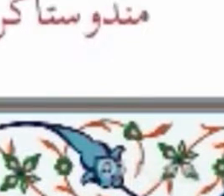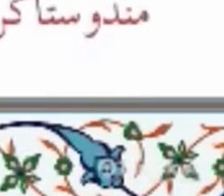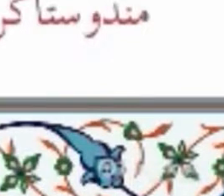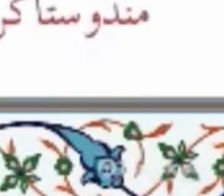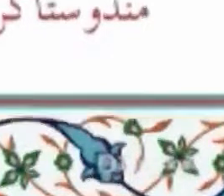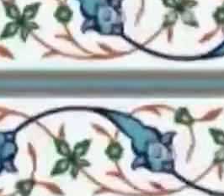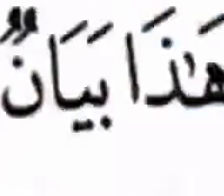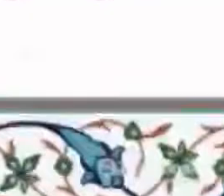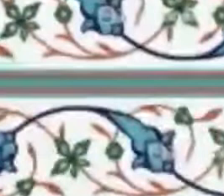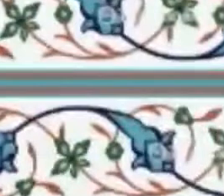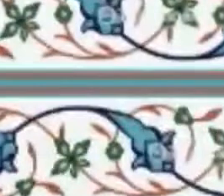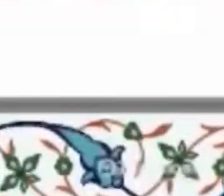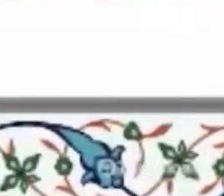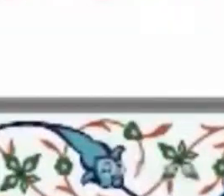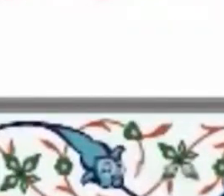mukazzibin.